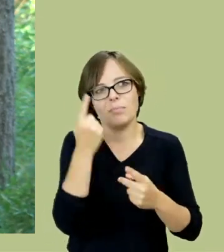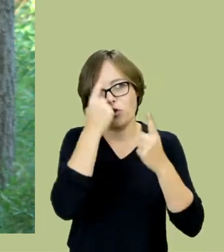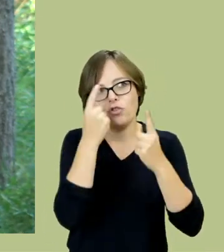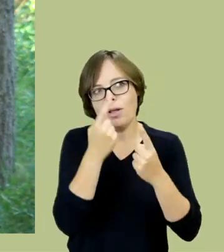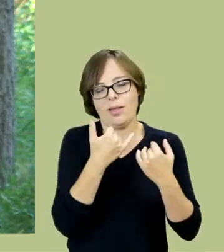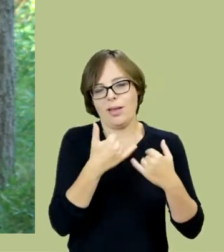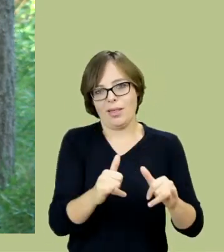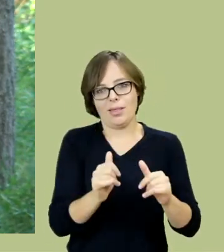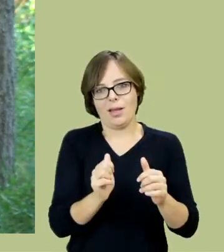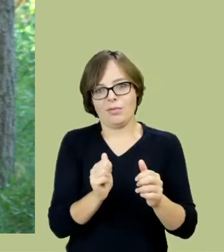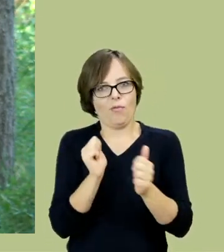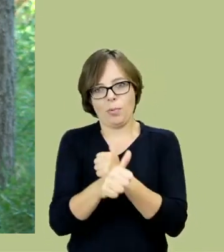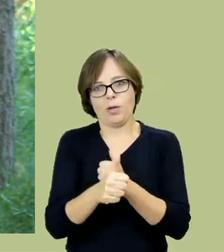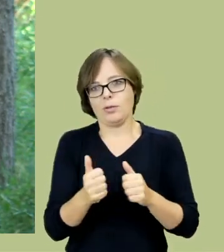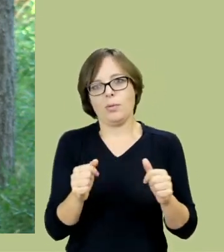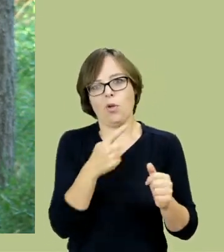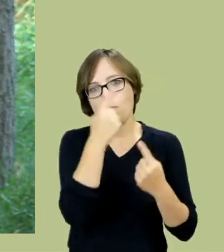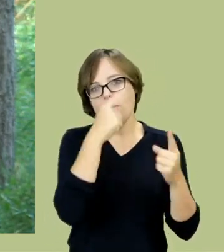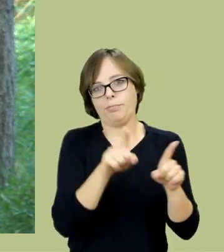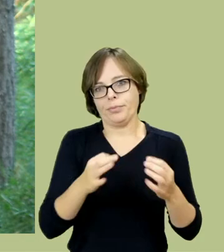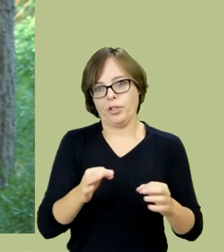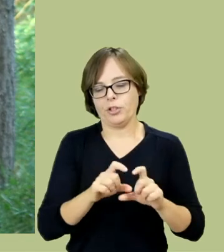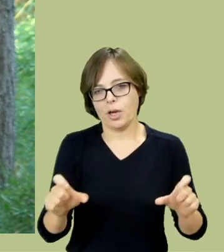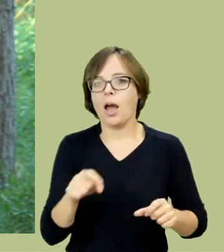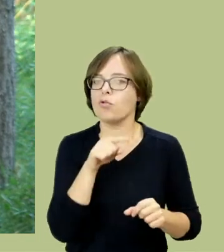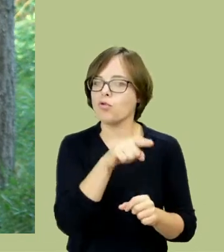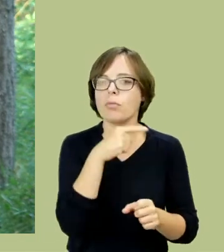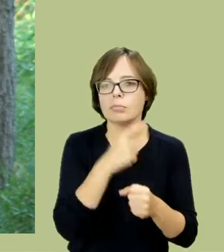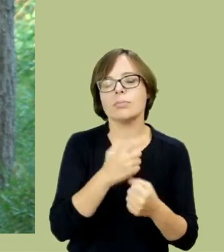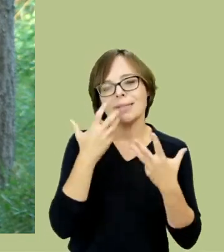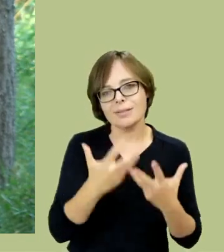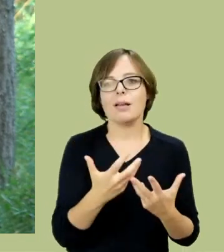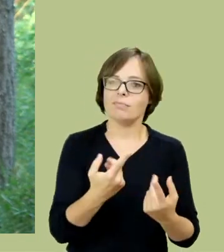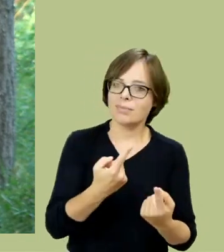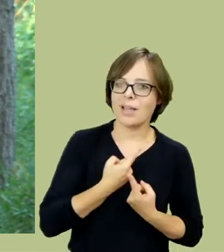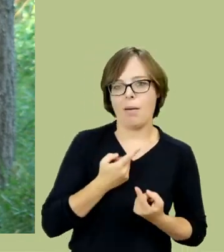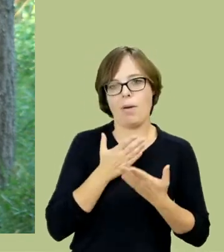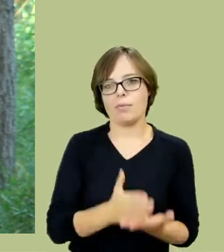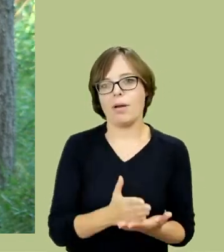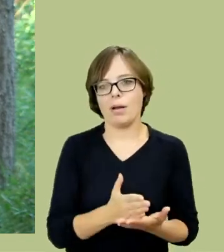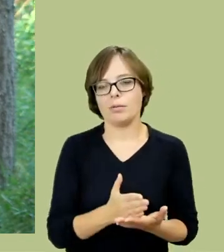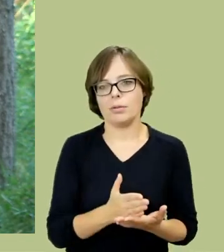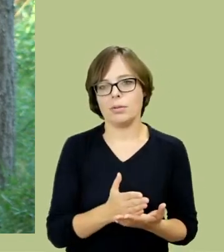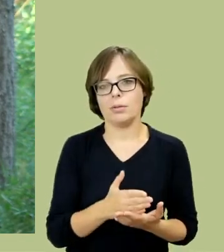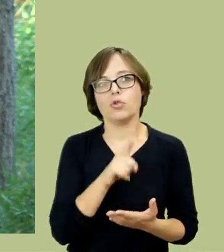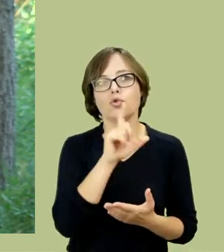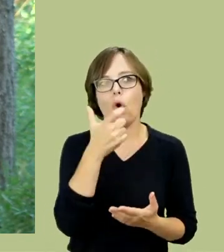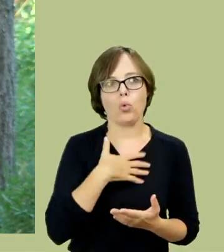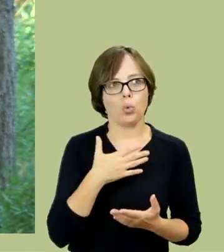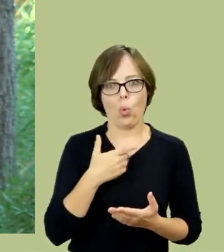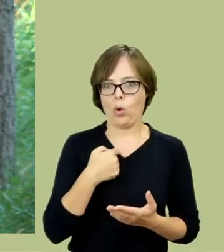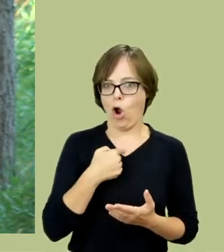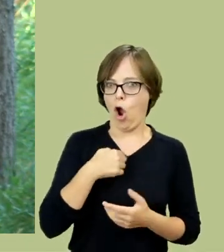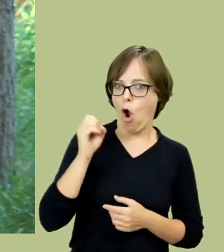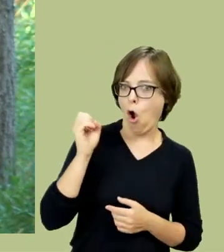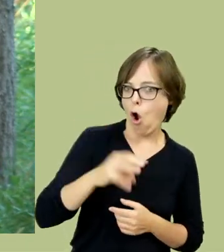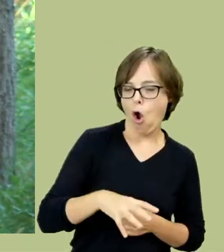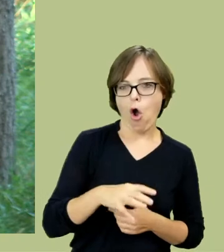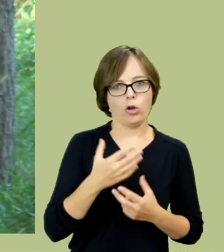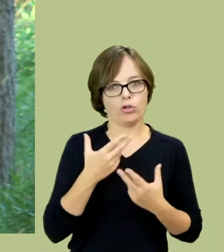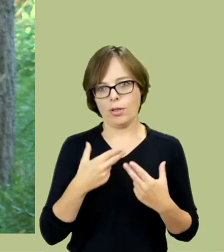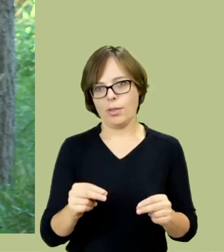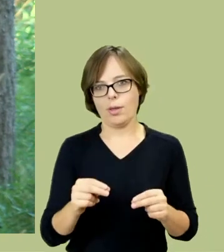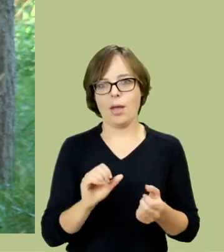że owszem, że ona chce być jednak samodzielna i nie uważa, że jej to uwłacza godności czy też